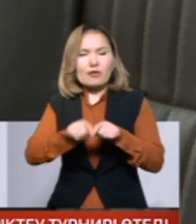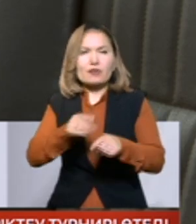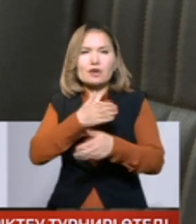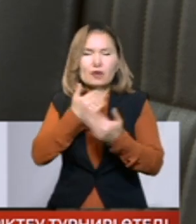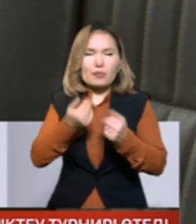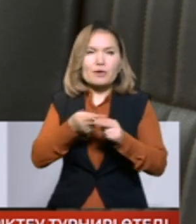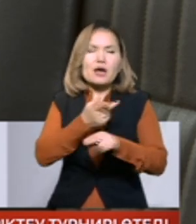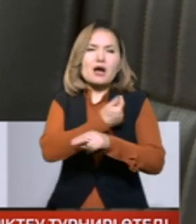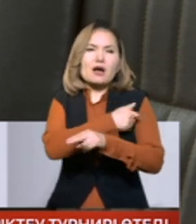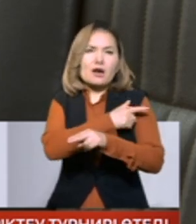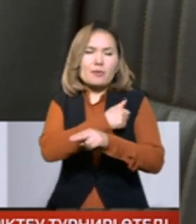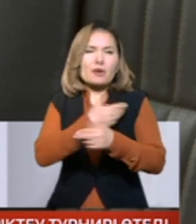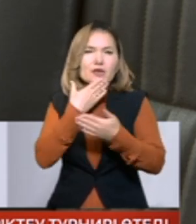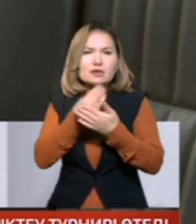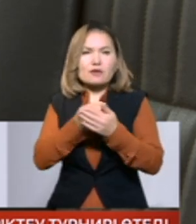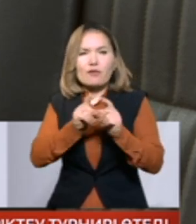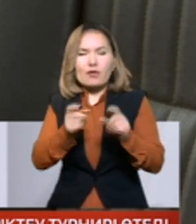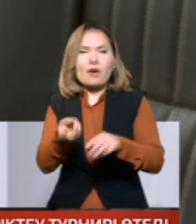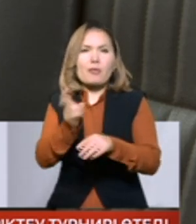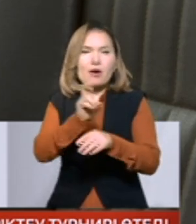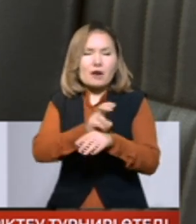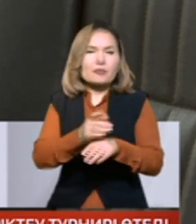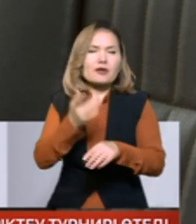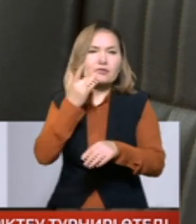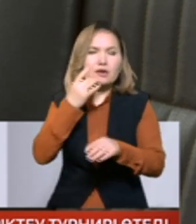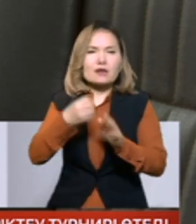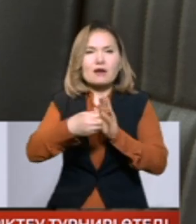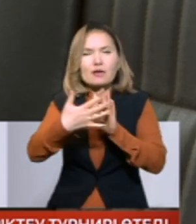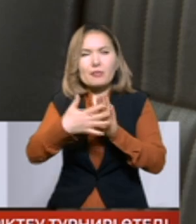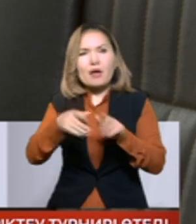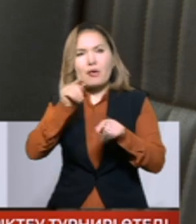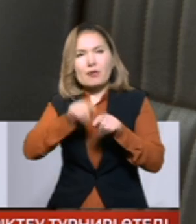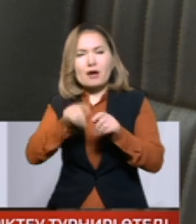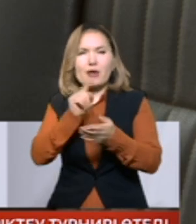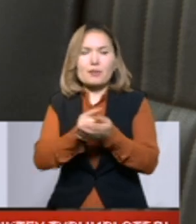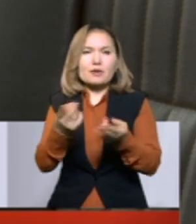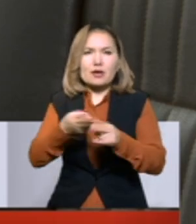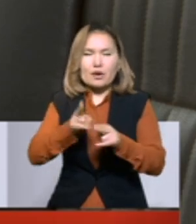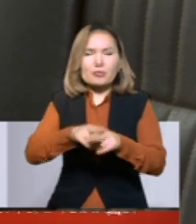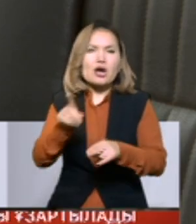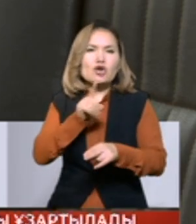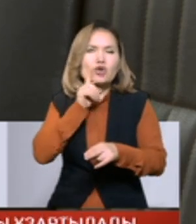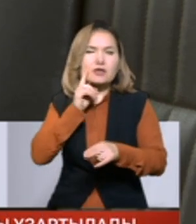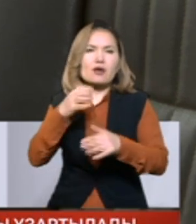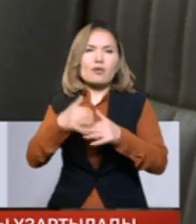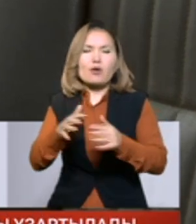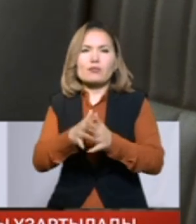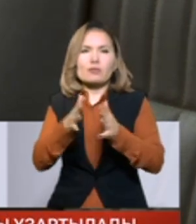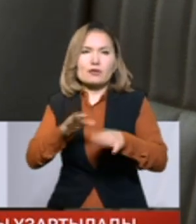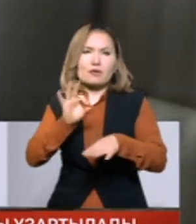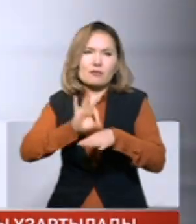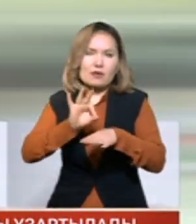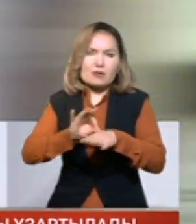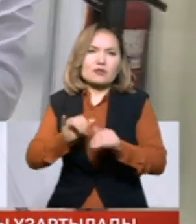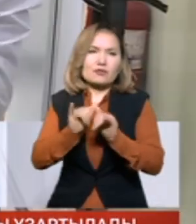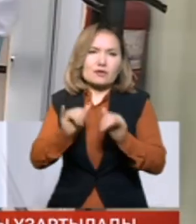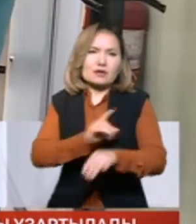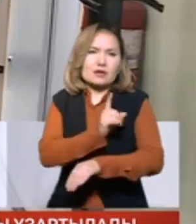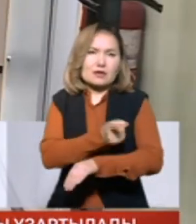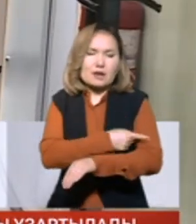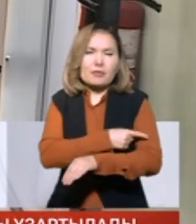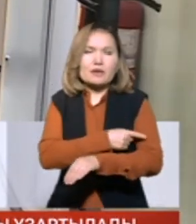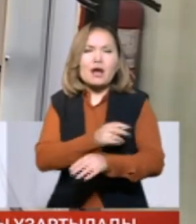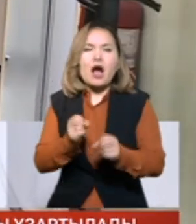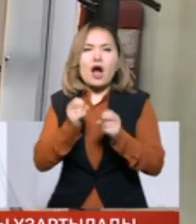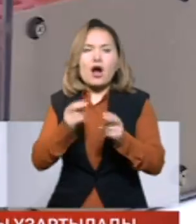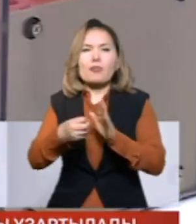өзінің емханасында онкоцитологияны тапсырмайды. Сондықтан осы жастардың арасында жиі кездесіп жатқан сол себепті. Сондай ақ